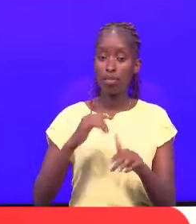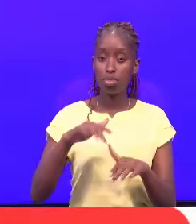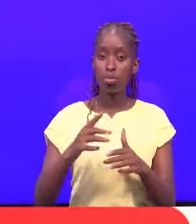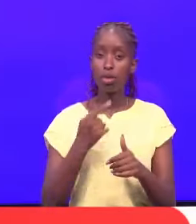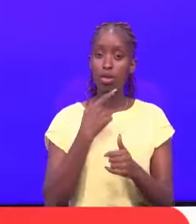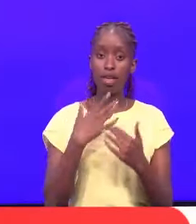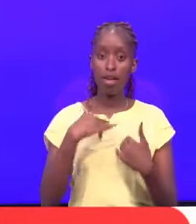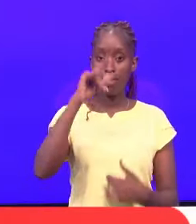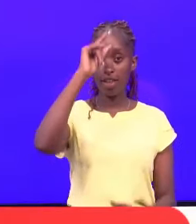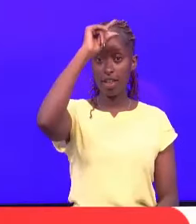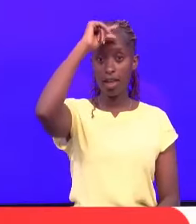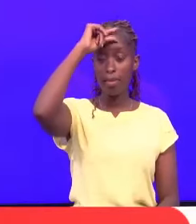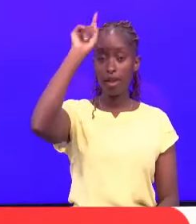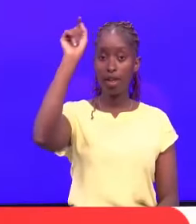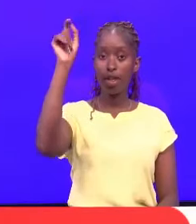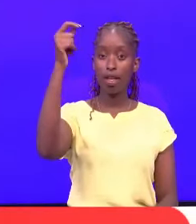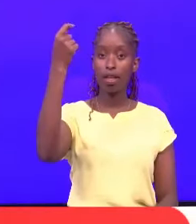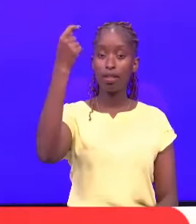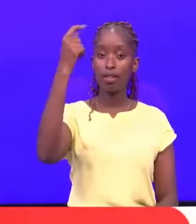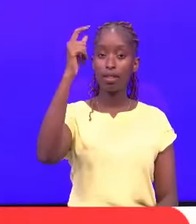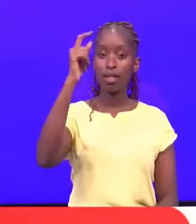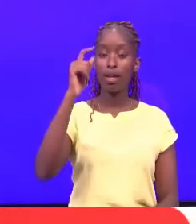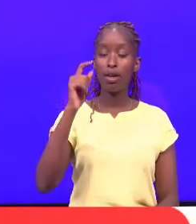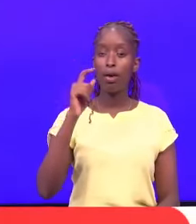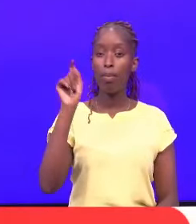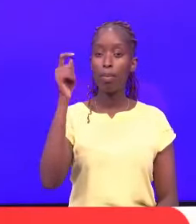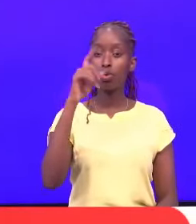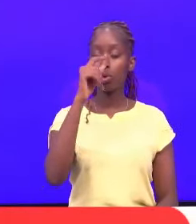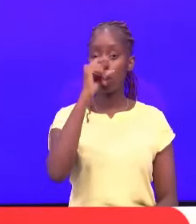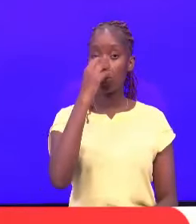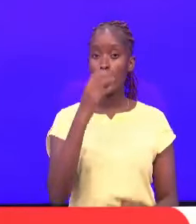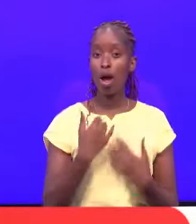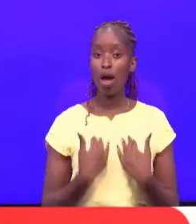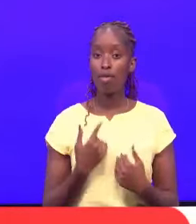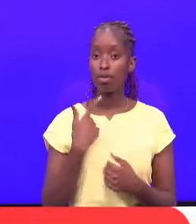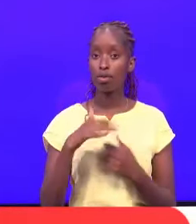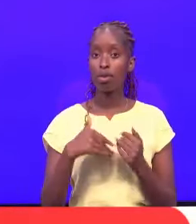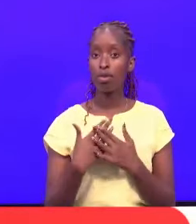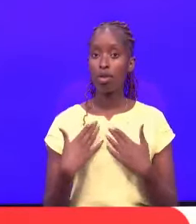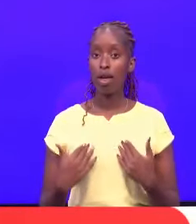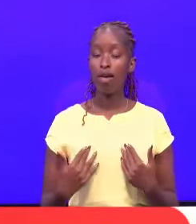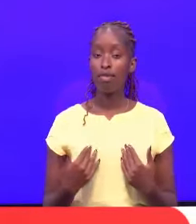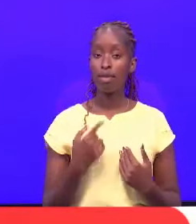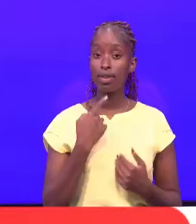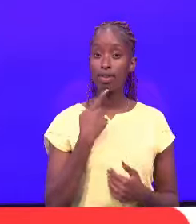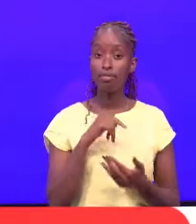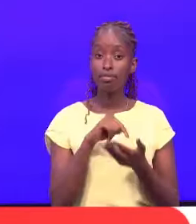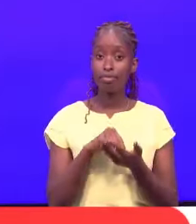William Ruto haijali Wakenya bali maslahi ya wachache, huku wakisisitiza kuwa Azimio pia